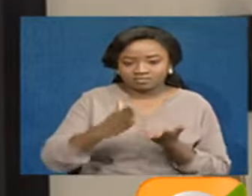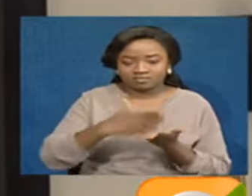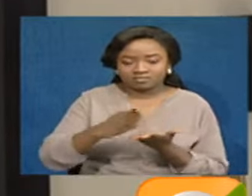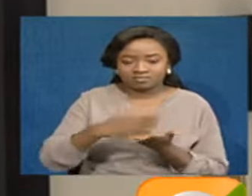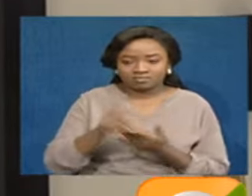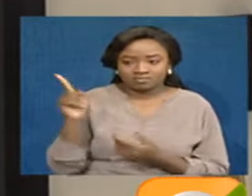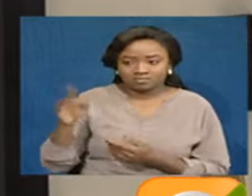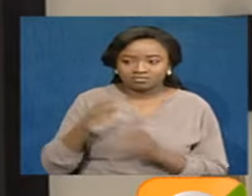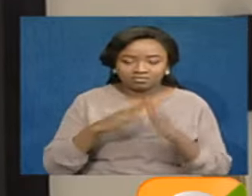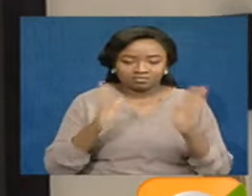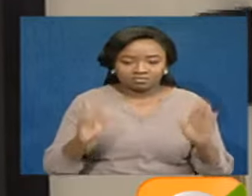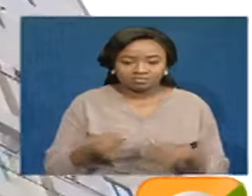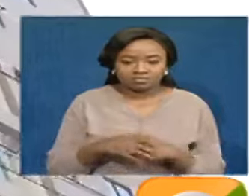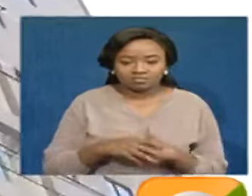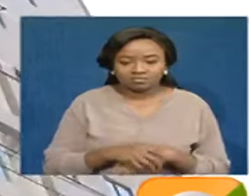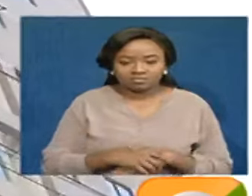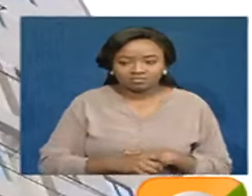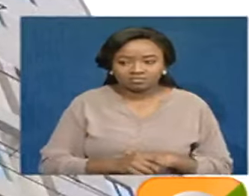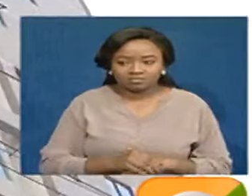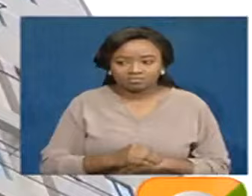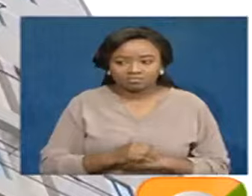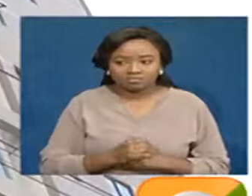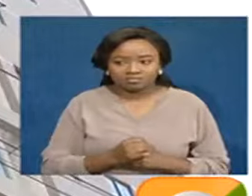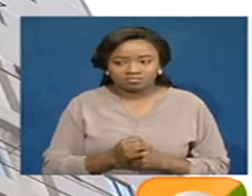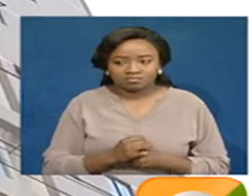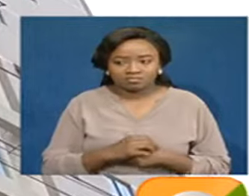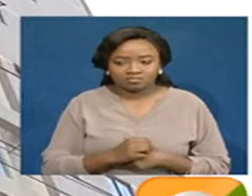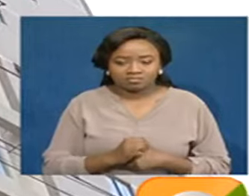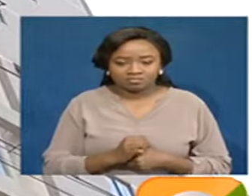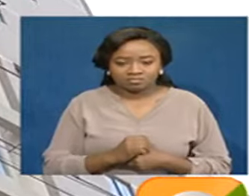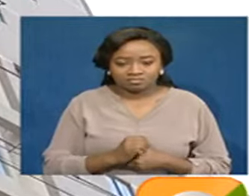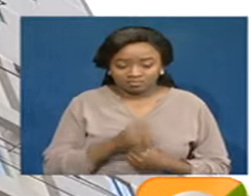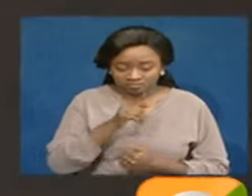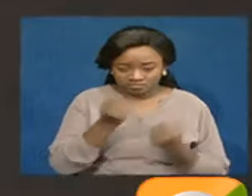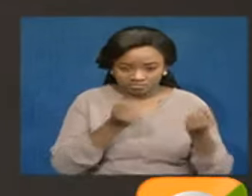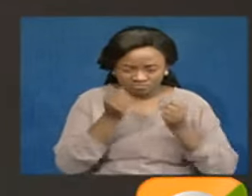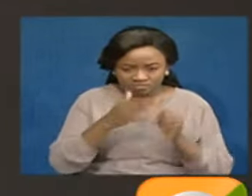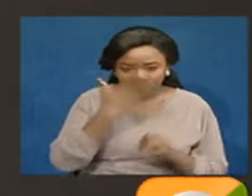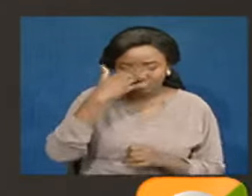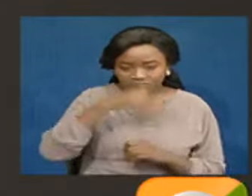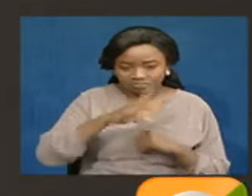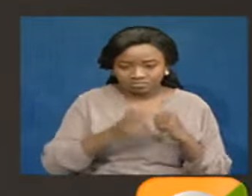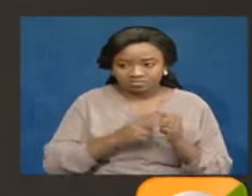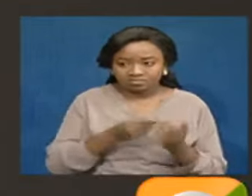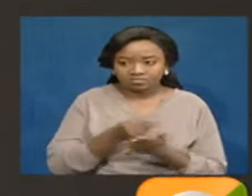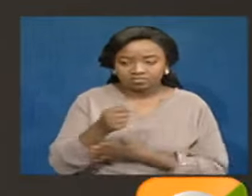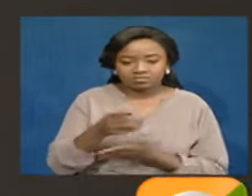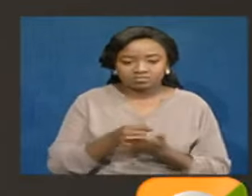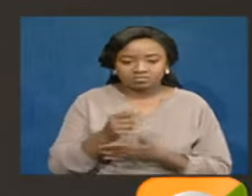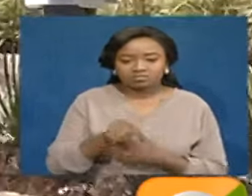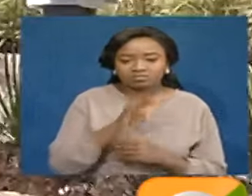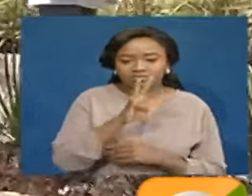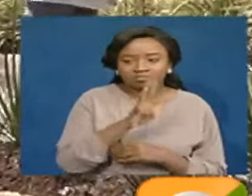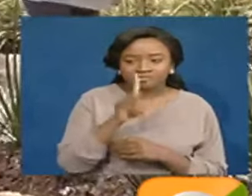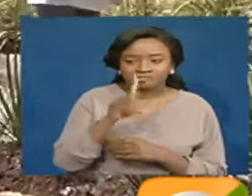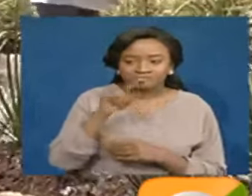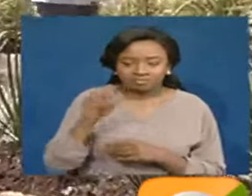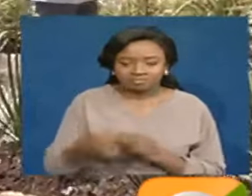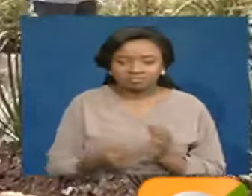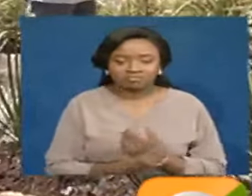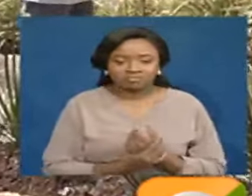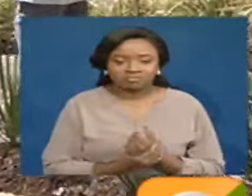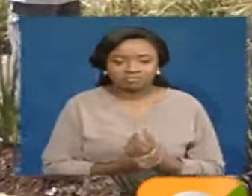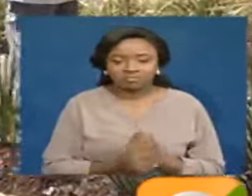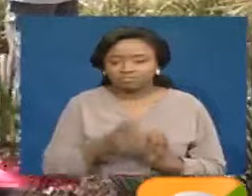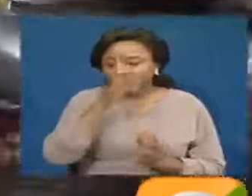alichokuwa akiishi Hashim kwa niaba yake. Kwa siku saba dereva anaripotiwa kulipa shilingi 1041. Polisi wanataka